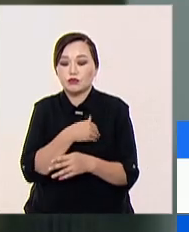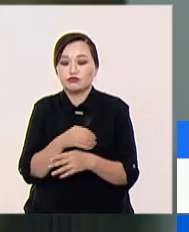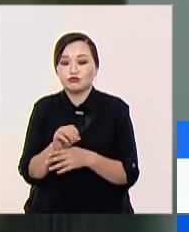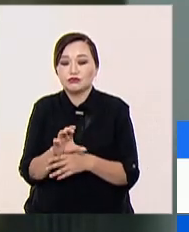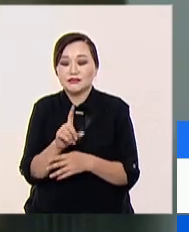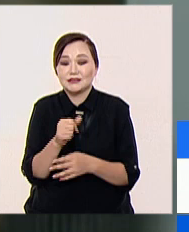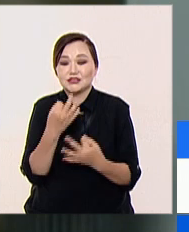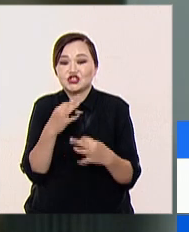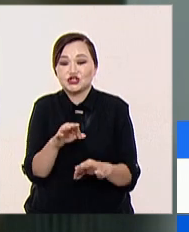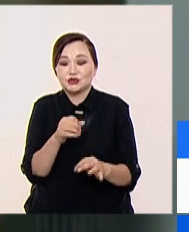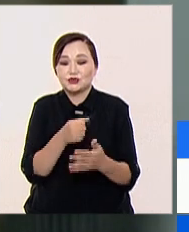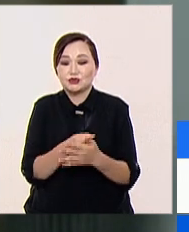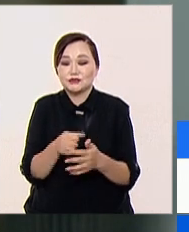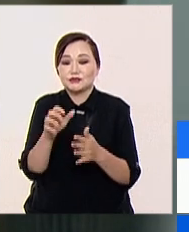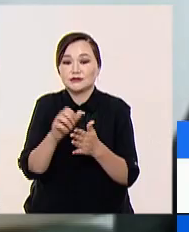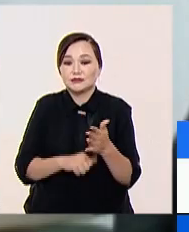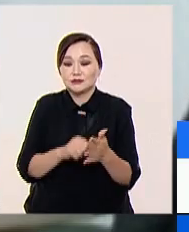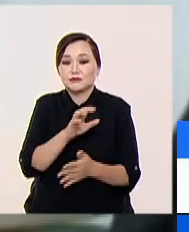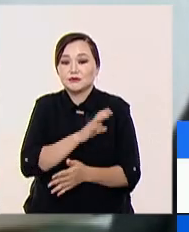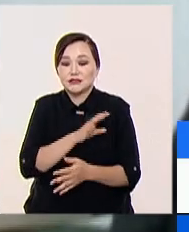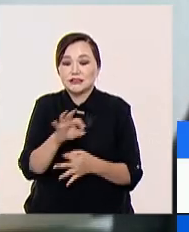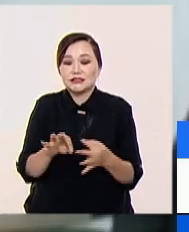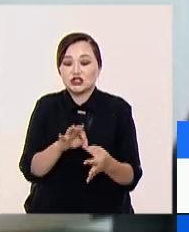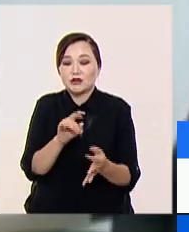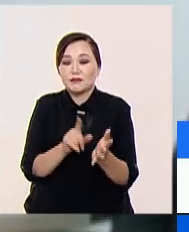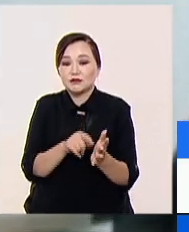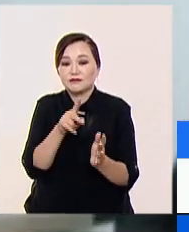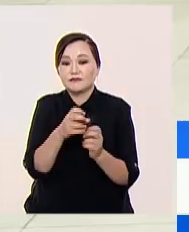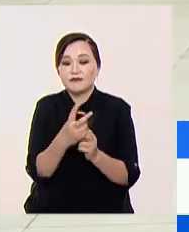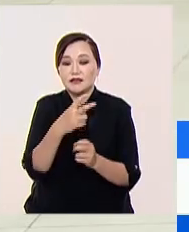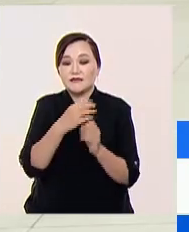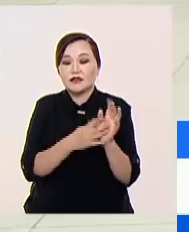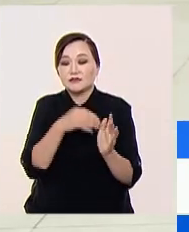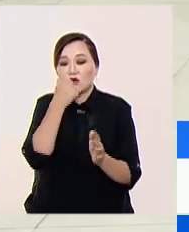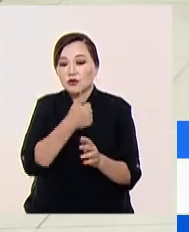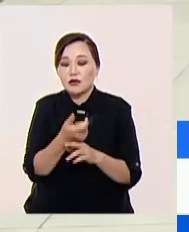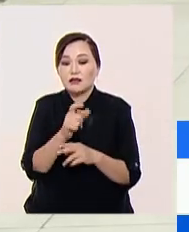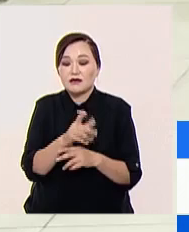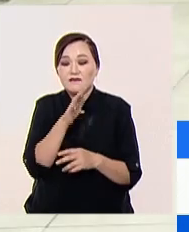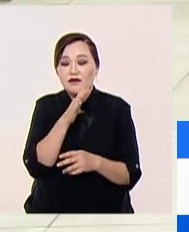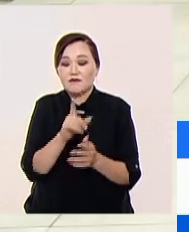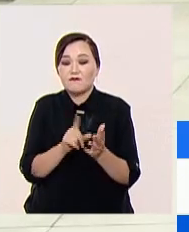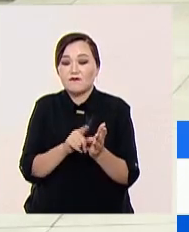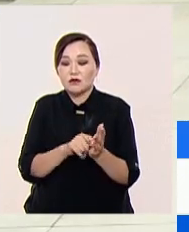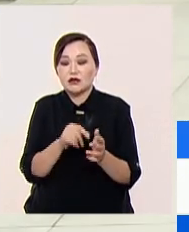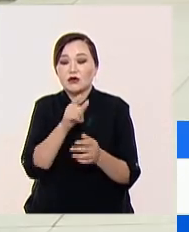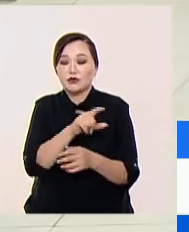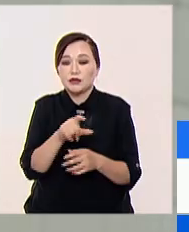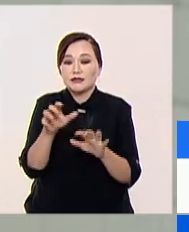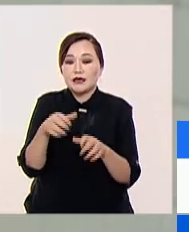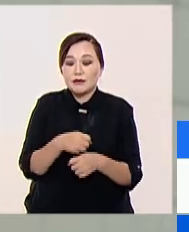из-за разрешения на досрочное снятие пенсионных излишков в 2019 году. За это время из фонда граждане забрали